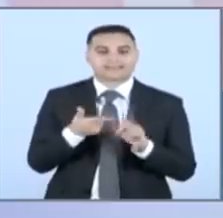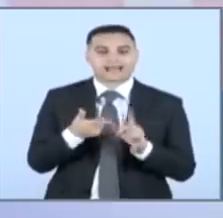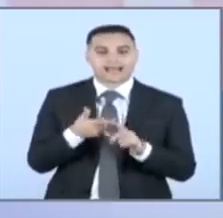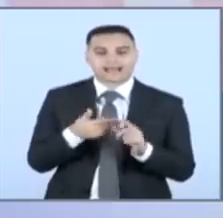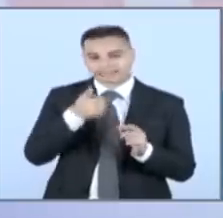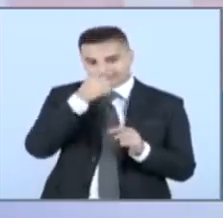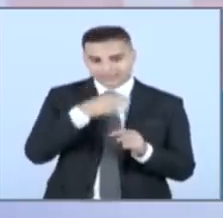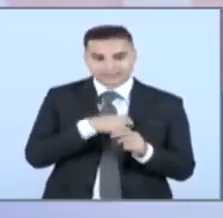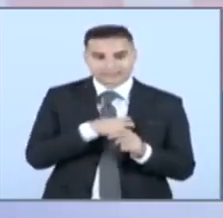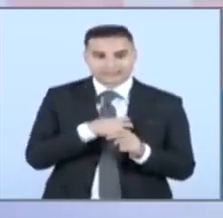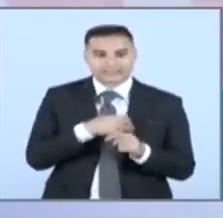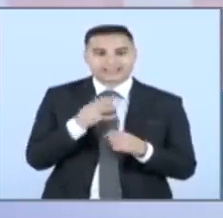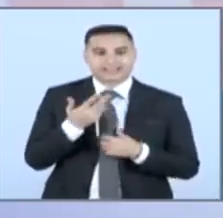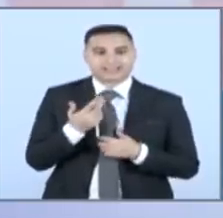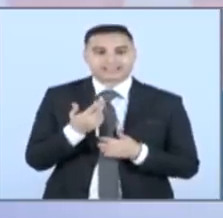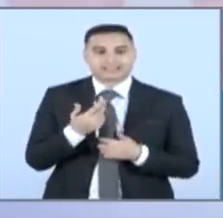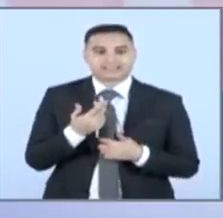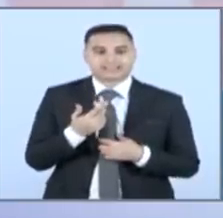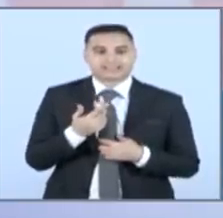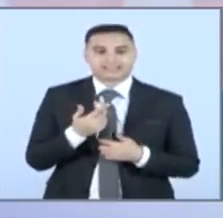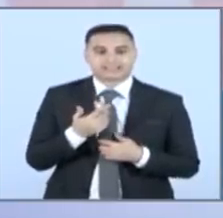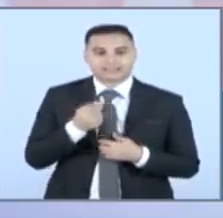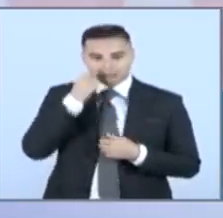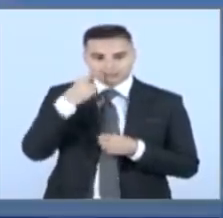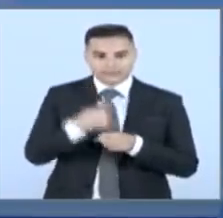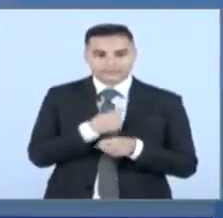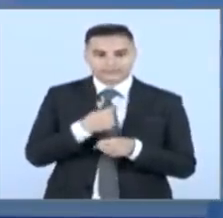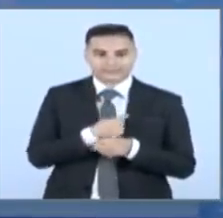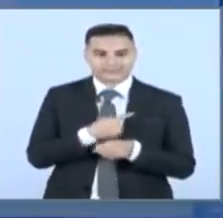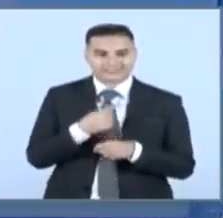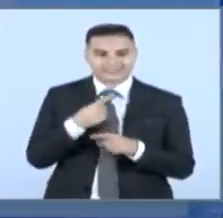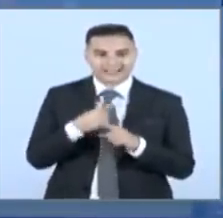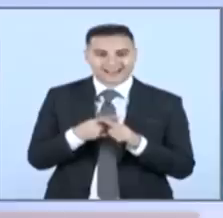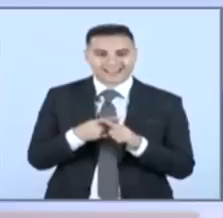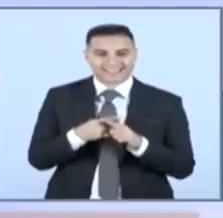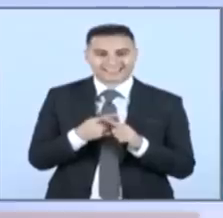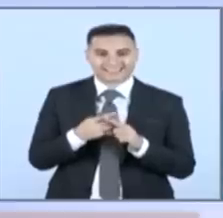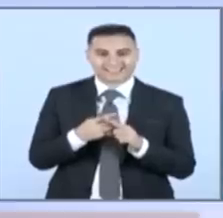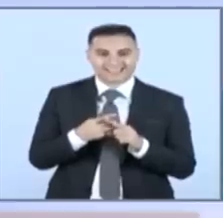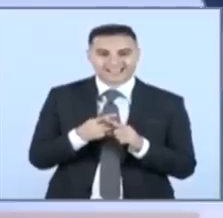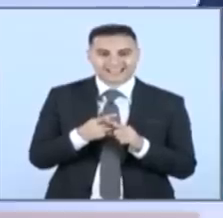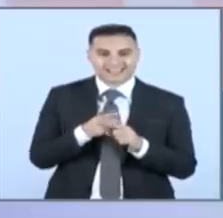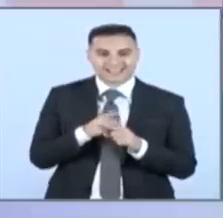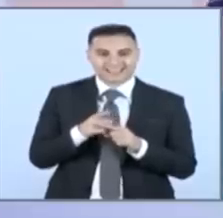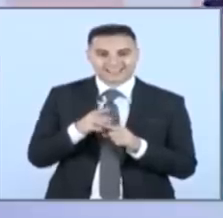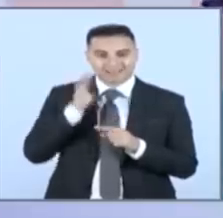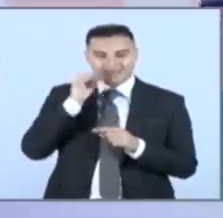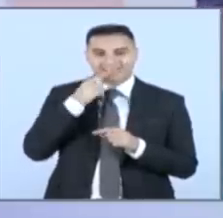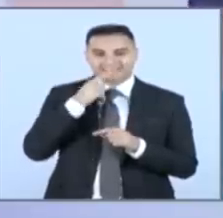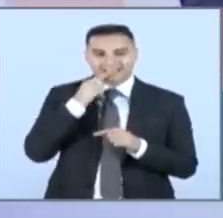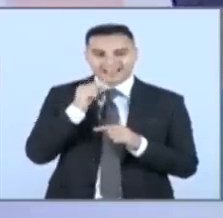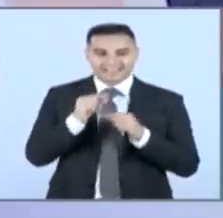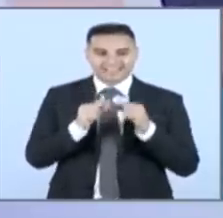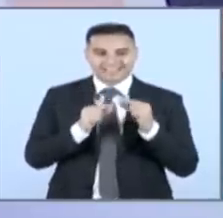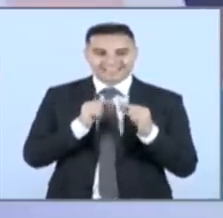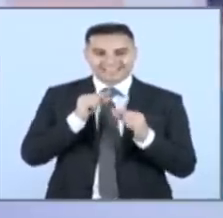طب اكتر حاجه بتزعلك ايه؟ حد يبرد عليا. حد يبرد عليك؟ دي اسكندراني. اسكندراني.